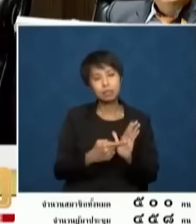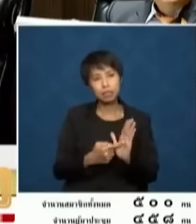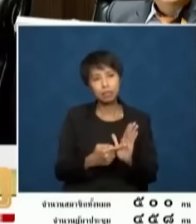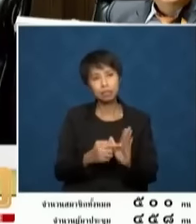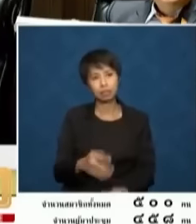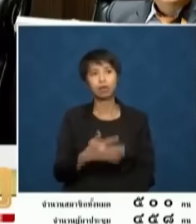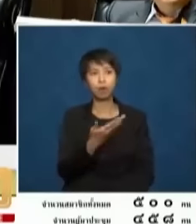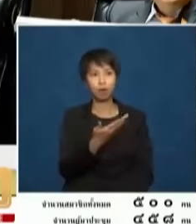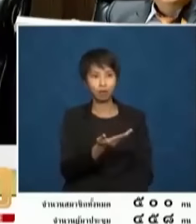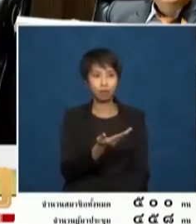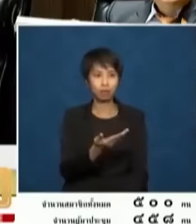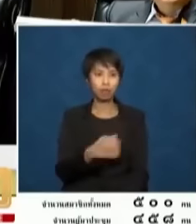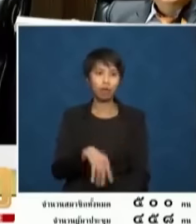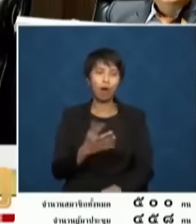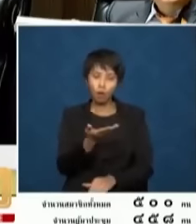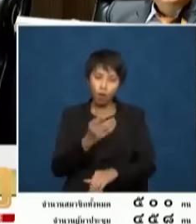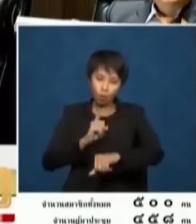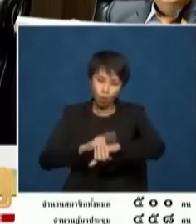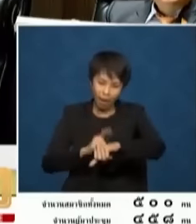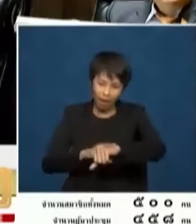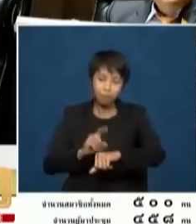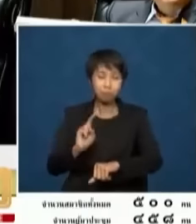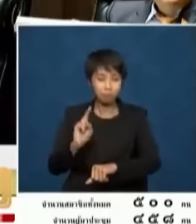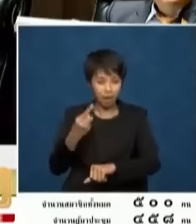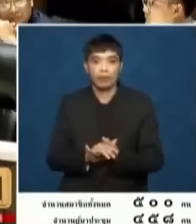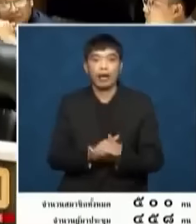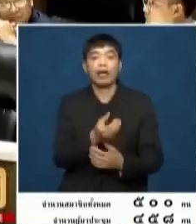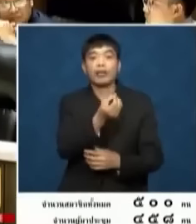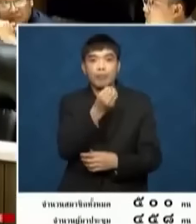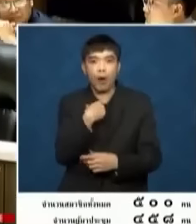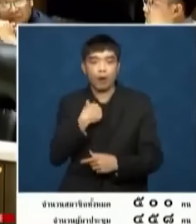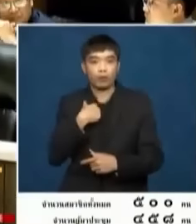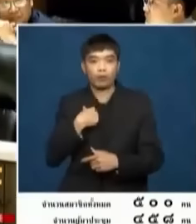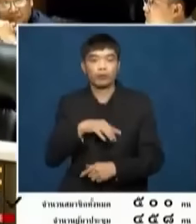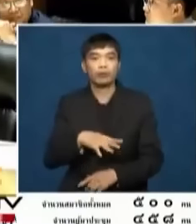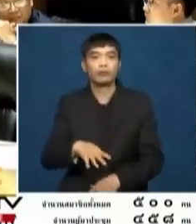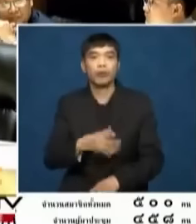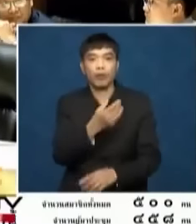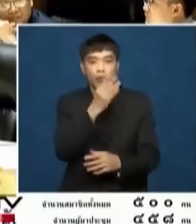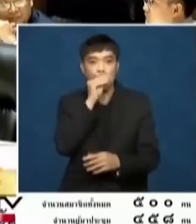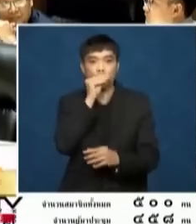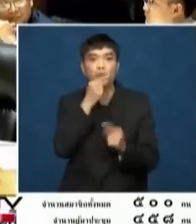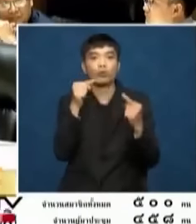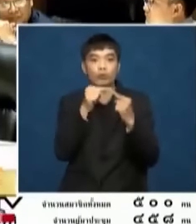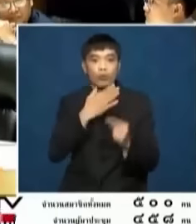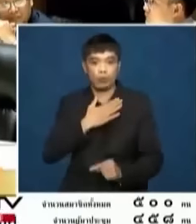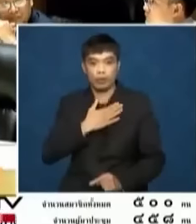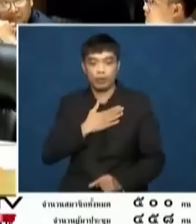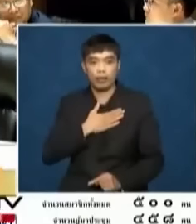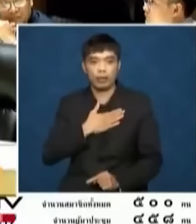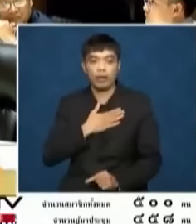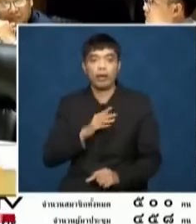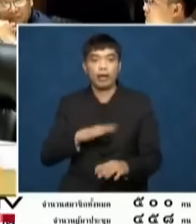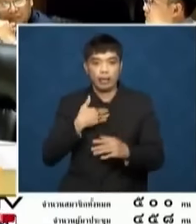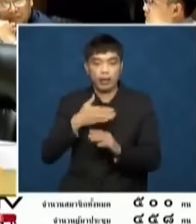ค์ประชุมนับก็นับสิใช้เวลาอีกสักอยู่กันครบฮะ ทุกคนก็มีโอกาส คราวนี้ไอ้พวกที่หายหัวคือฝ่ายไหนทีนี้ ทุกคนก็มีโอกาสได้รีวิวตัวเอง